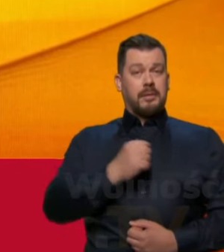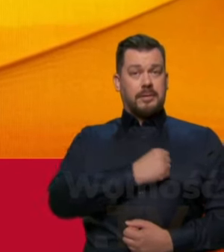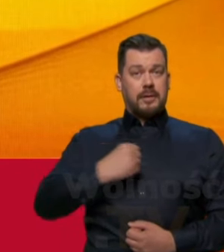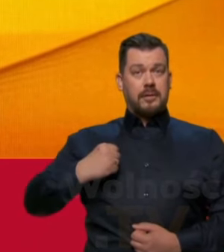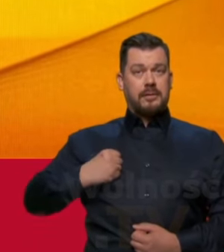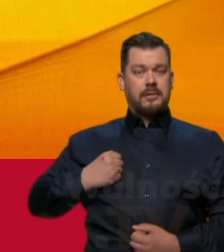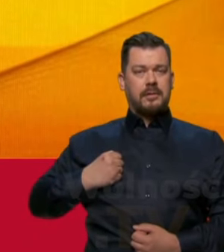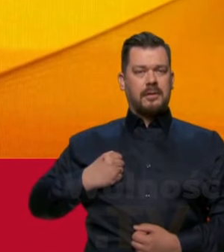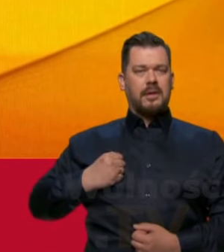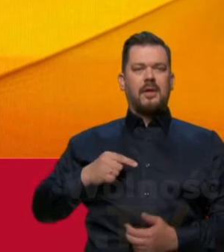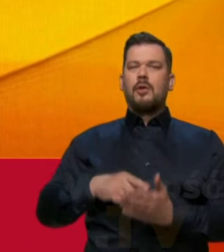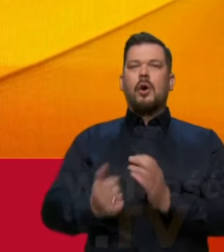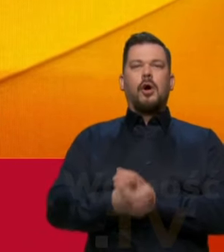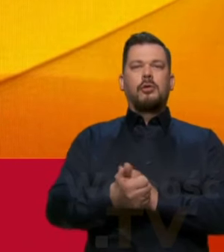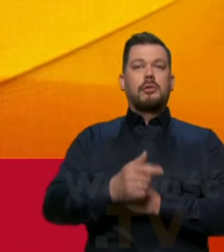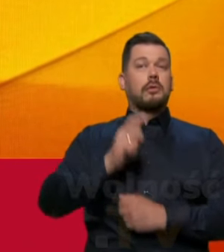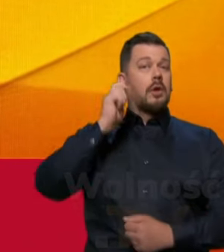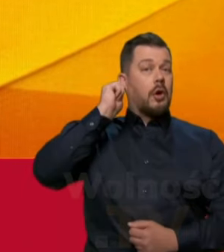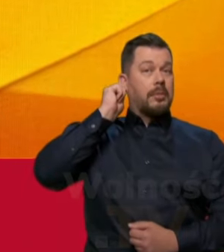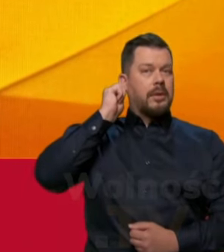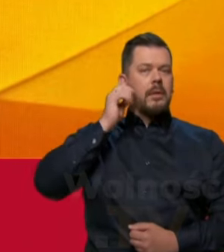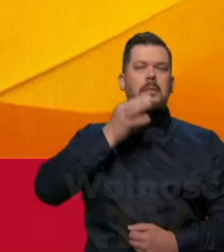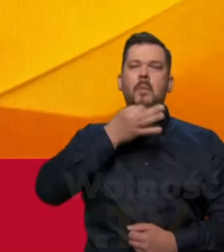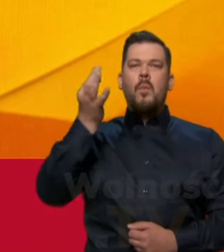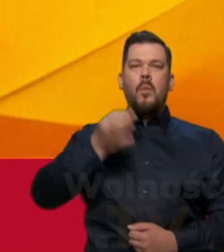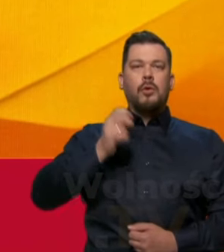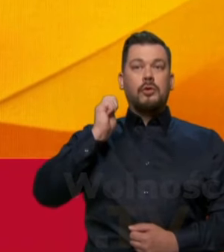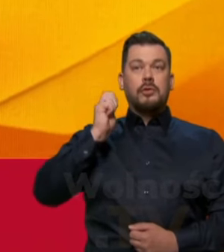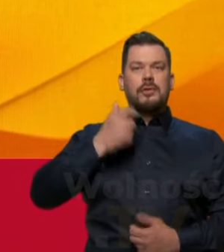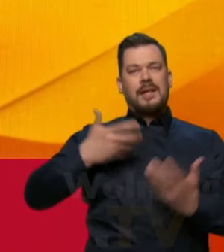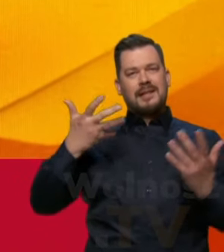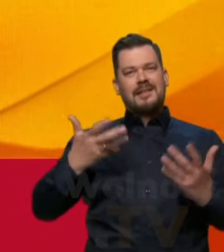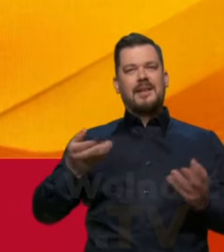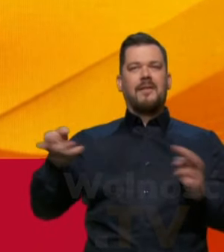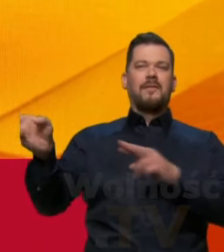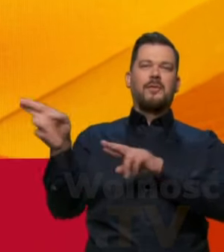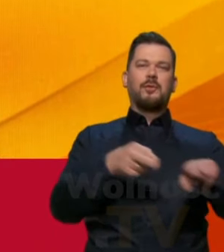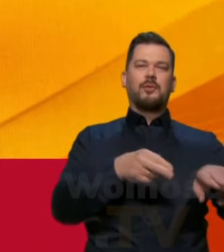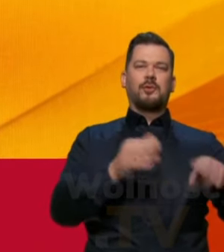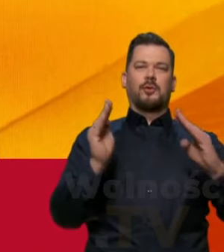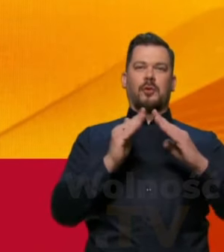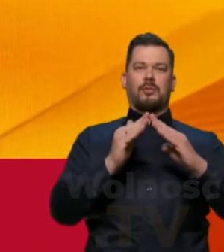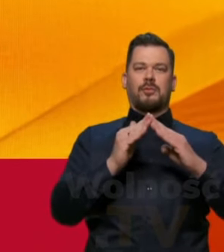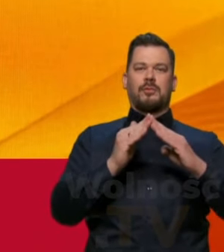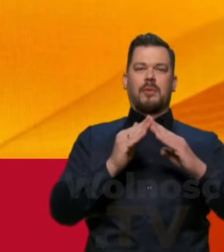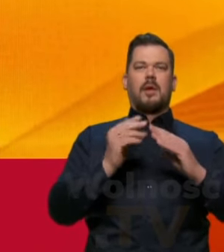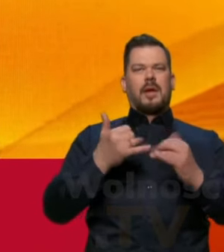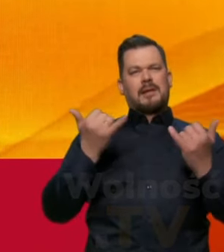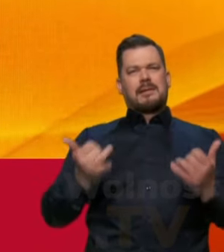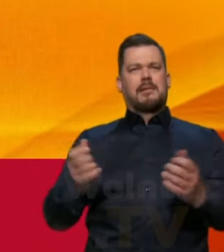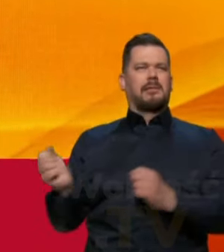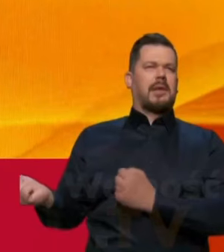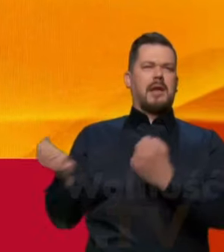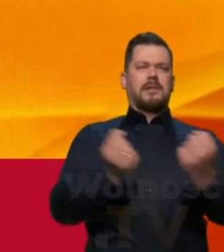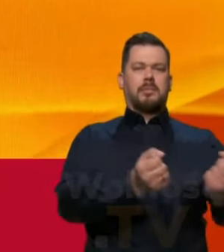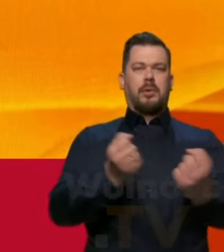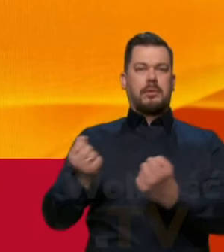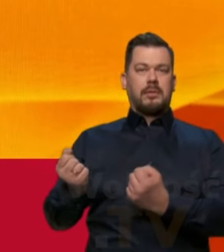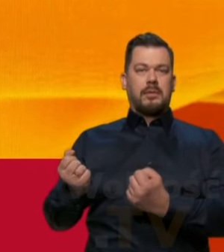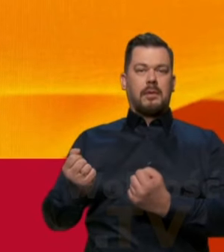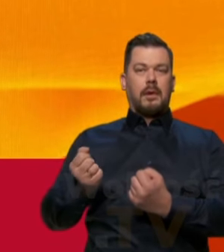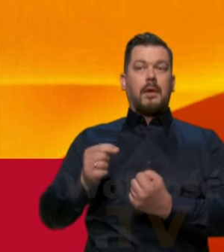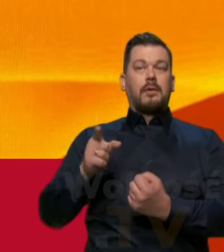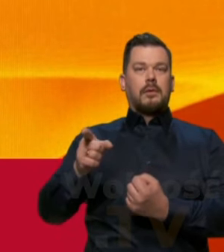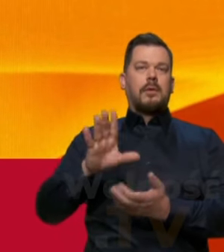to jest bezpieczeństwo kobiet, dziewcząt, które wieczorem chcą wracać do domu innym transportem niż transport publiczny, bo